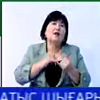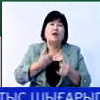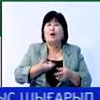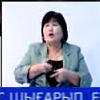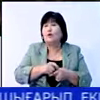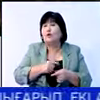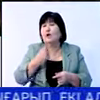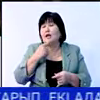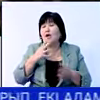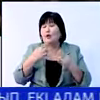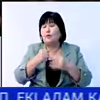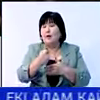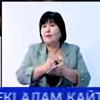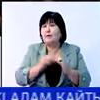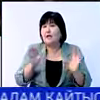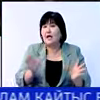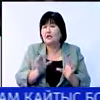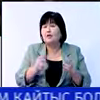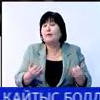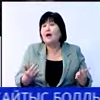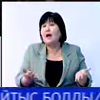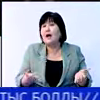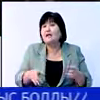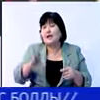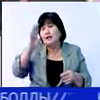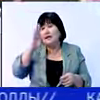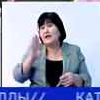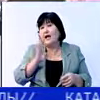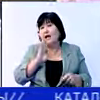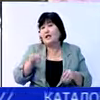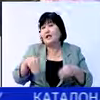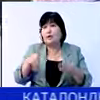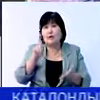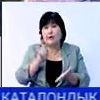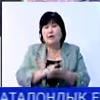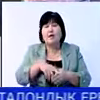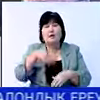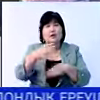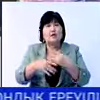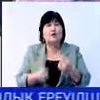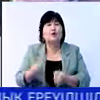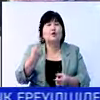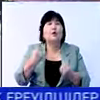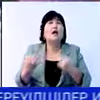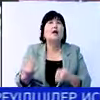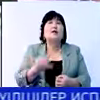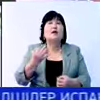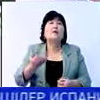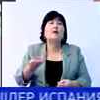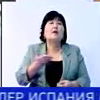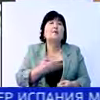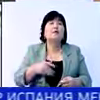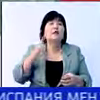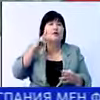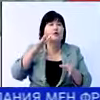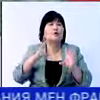қателік. Отбасы беріктігін сақтап қалу қашанда ер мен әйелге берілген міндет. Шырғалаңға толы туындыны тамашалағанда біздің